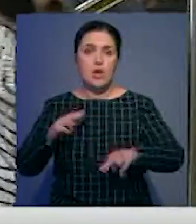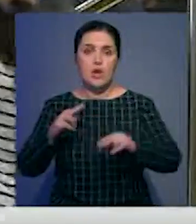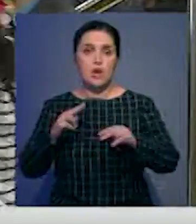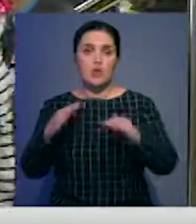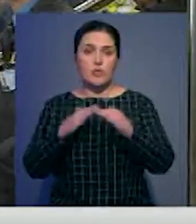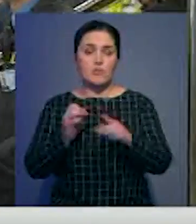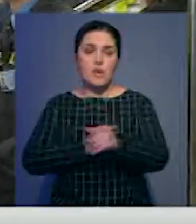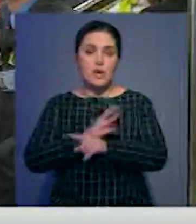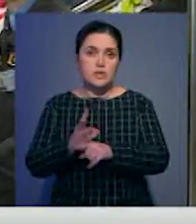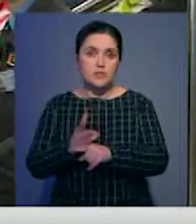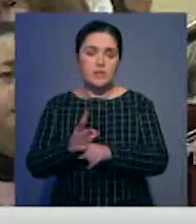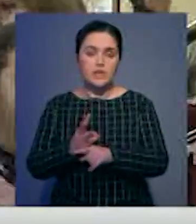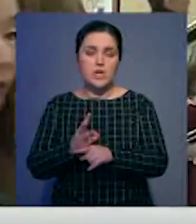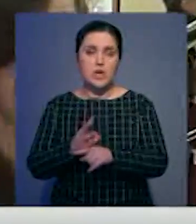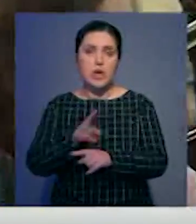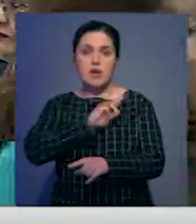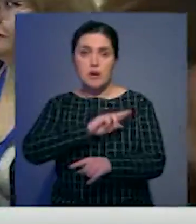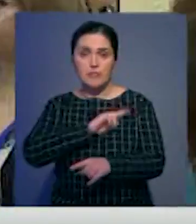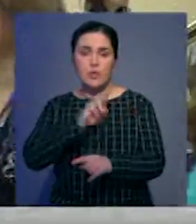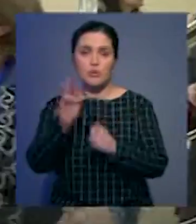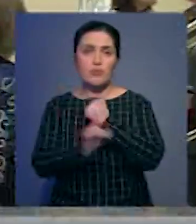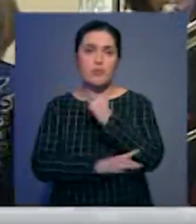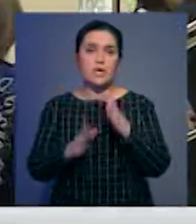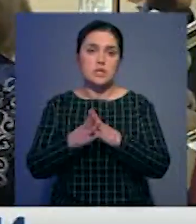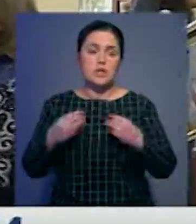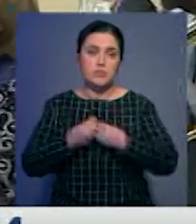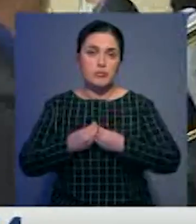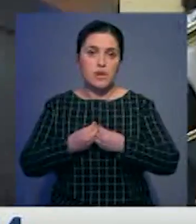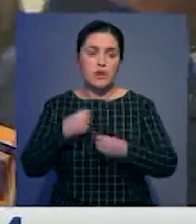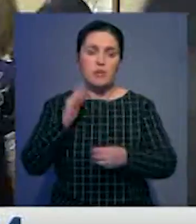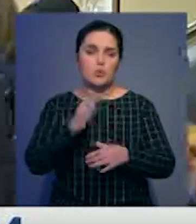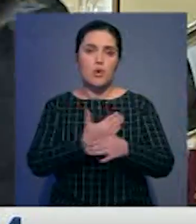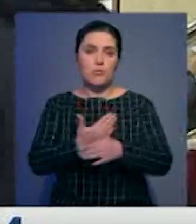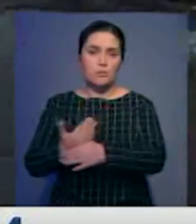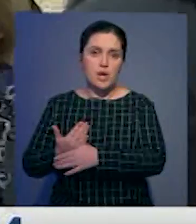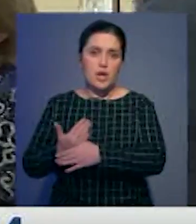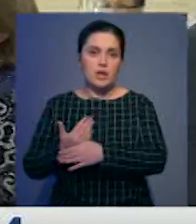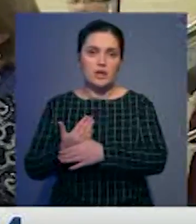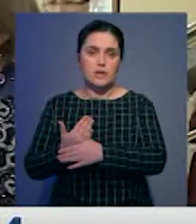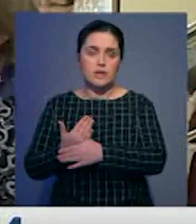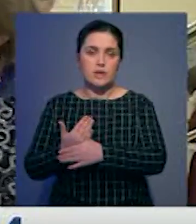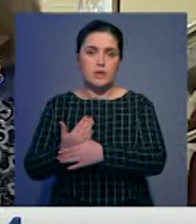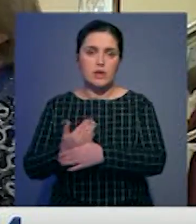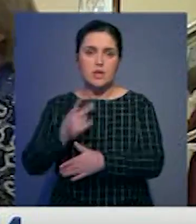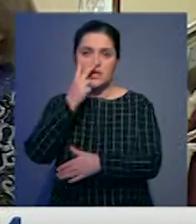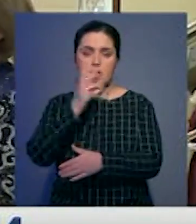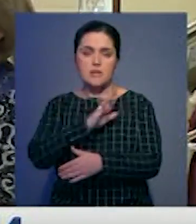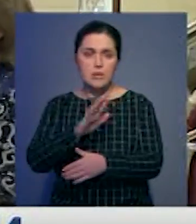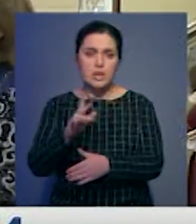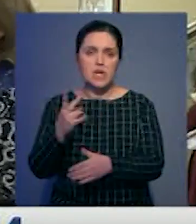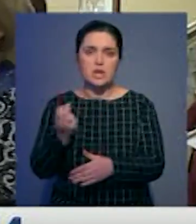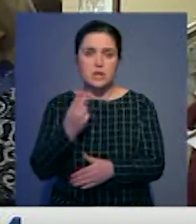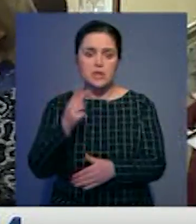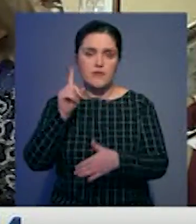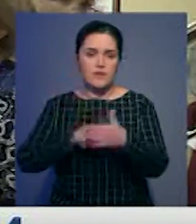работы малоимущим семьям. Фонд общественный, поэтому он будет помогать не деля на нации, на религии, фонд будет помогать